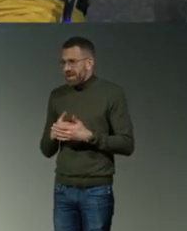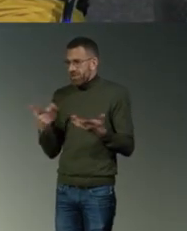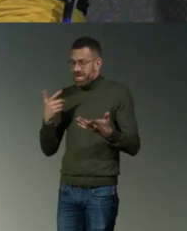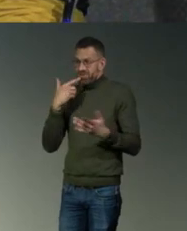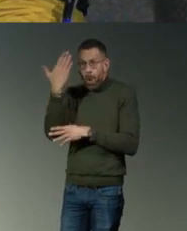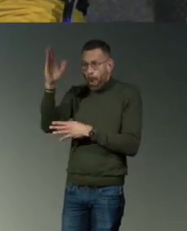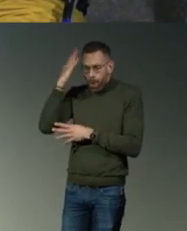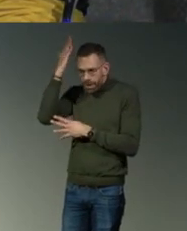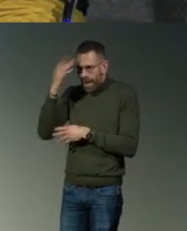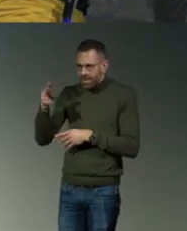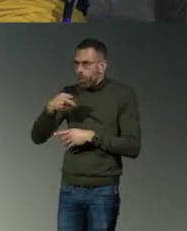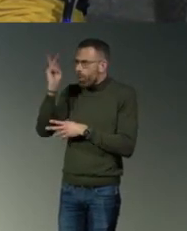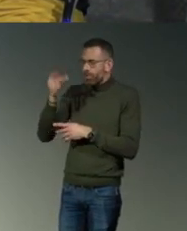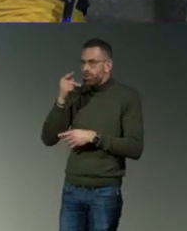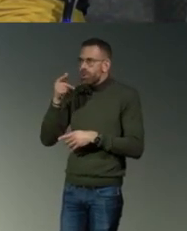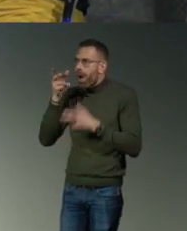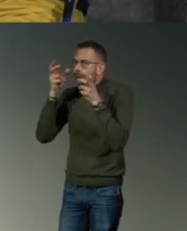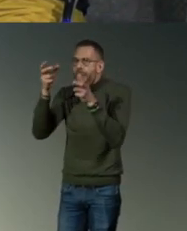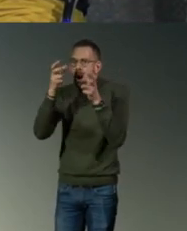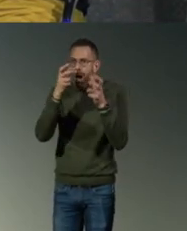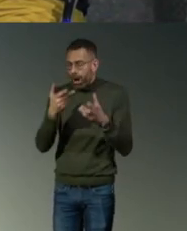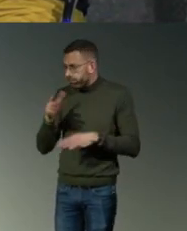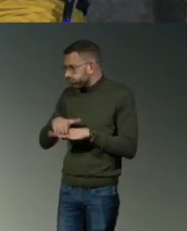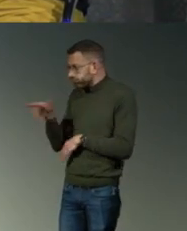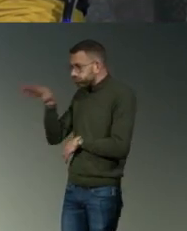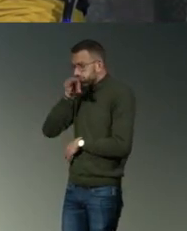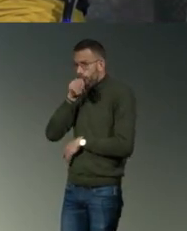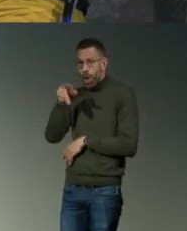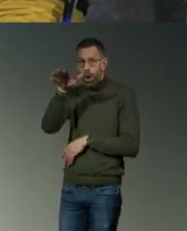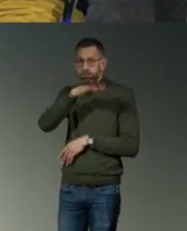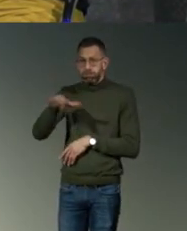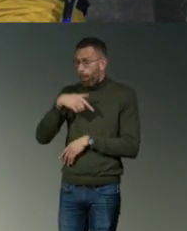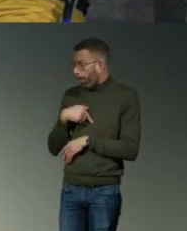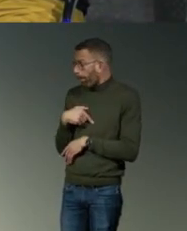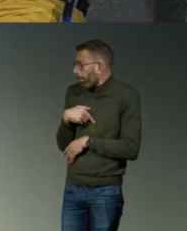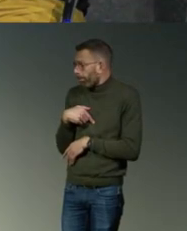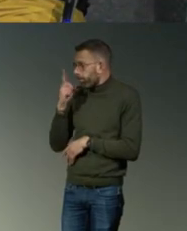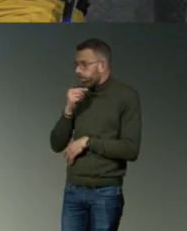Et donc, en fait, ce canard qui n'intéresse personne m'intéresse pour ça. Et par ailleurs,